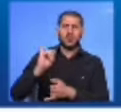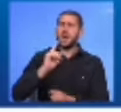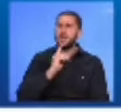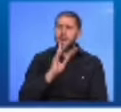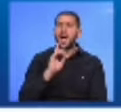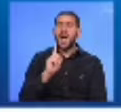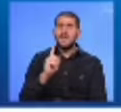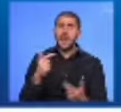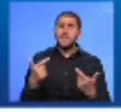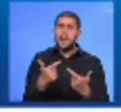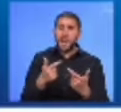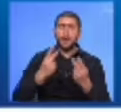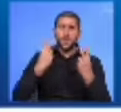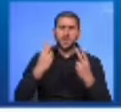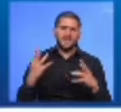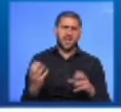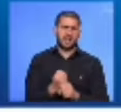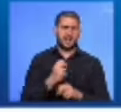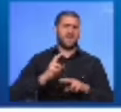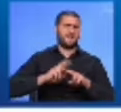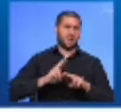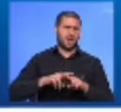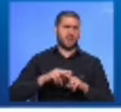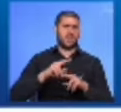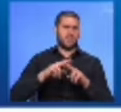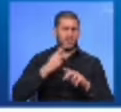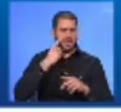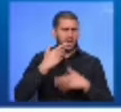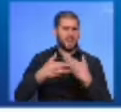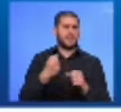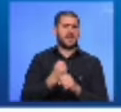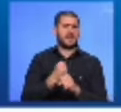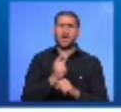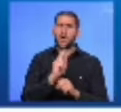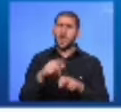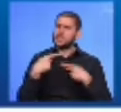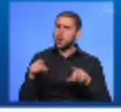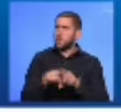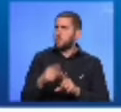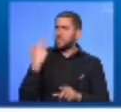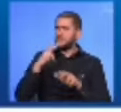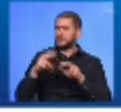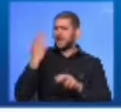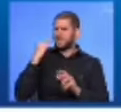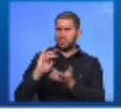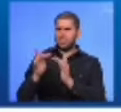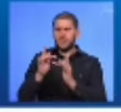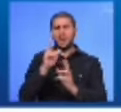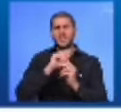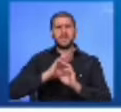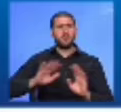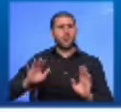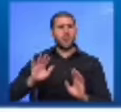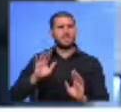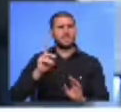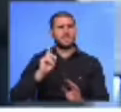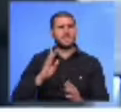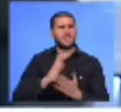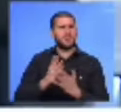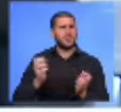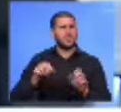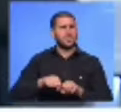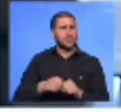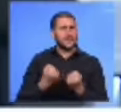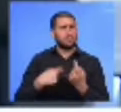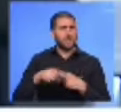המלחמה והניצחון, ואחר כך נראה מה נעשה. לא יחזור פה שישה באוקטובר, כל הדיבורים האלה, כל הדברים שאת אומרת פה נכונים, אבל הם